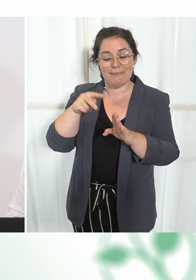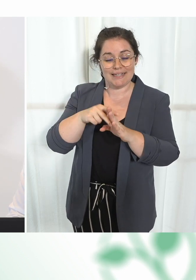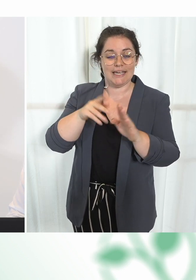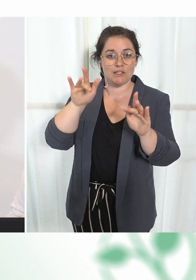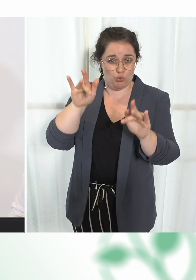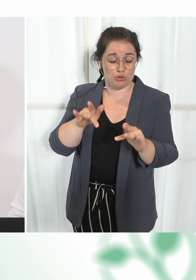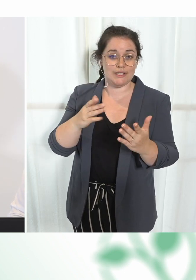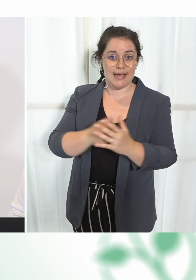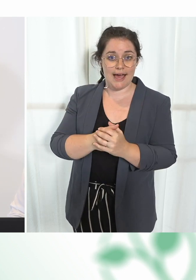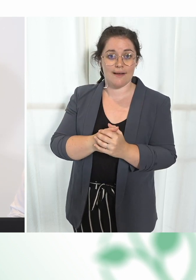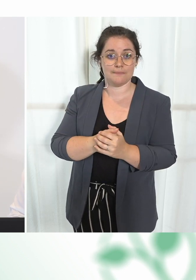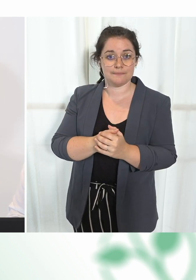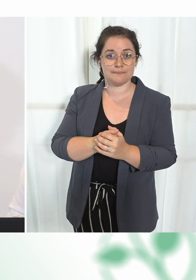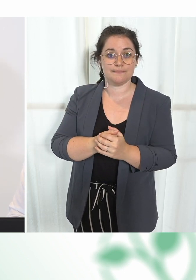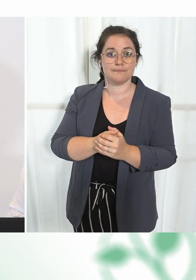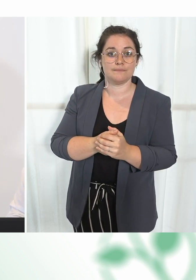Und